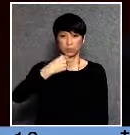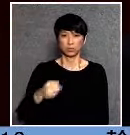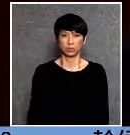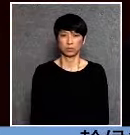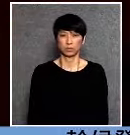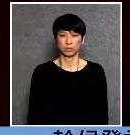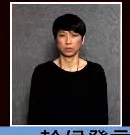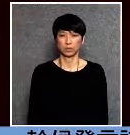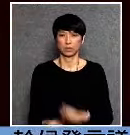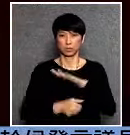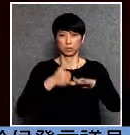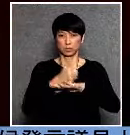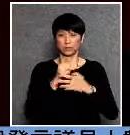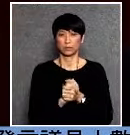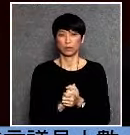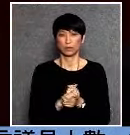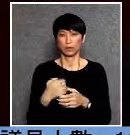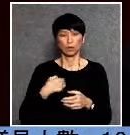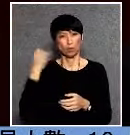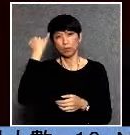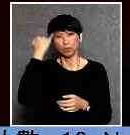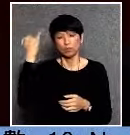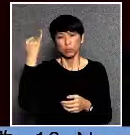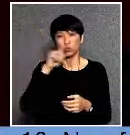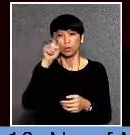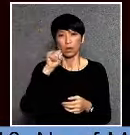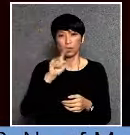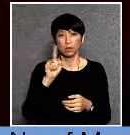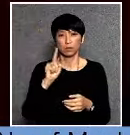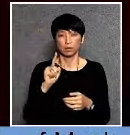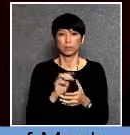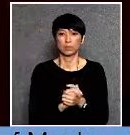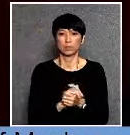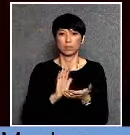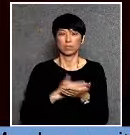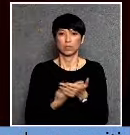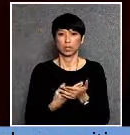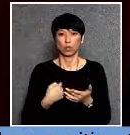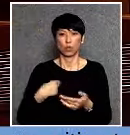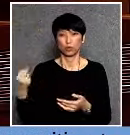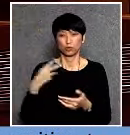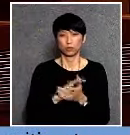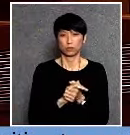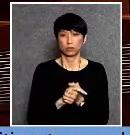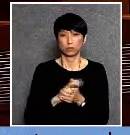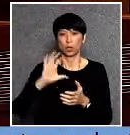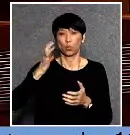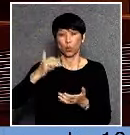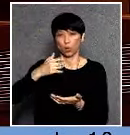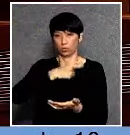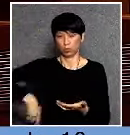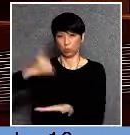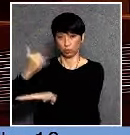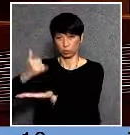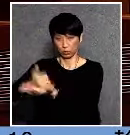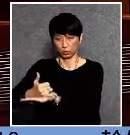主席，我唔係好清楚個問題乜嘢，但係我再 啊，黃毓民議員，你坐低。 你會唔